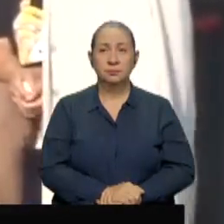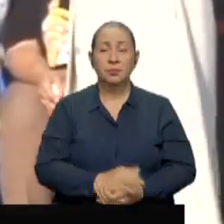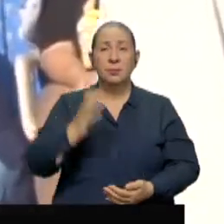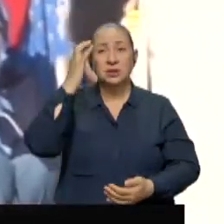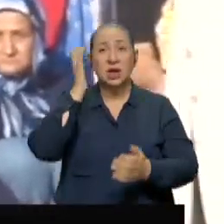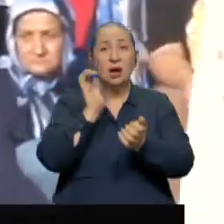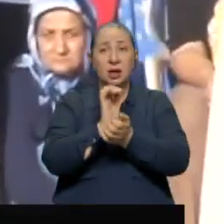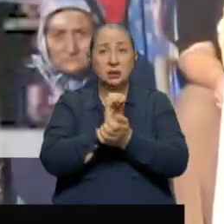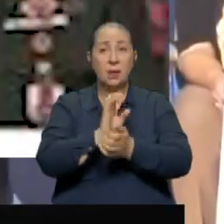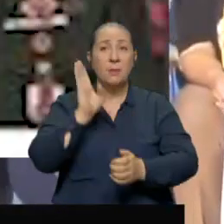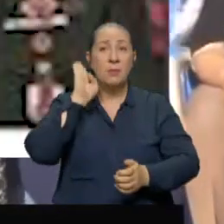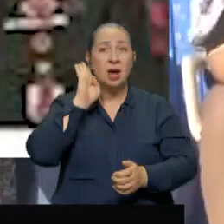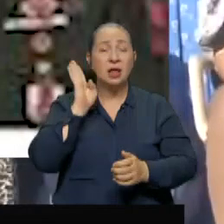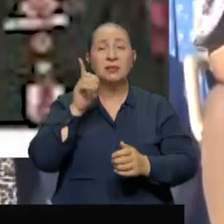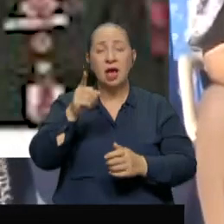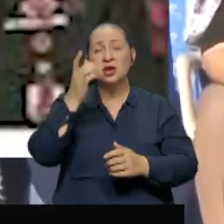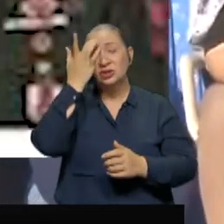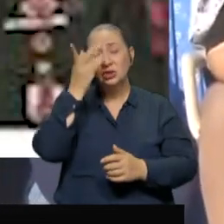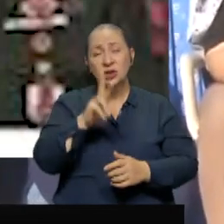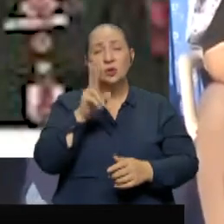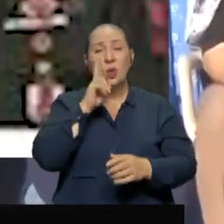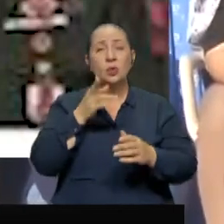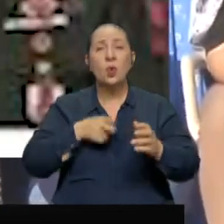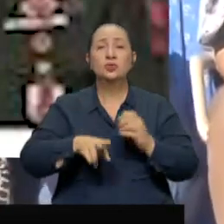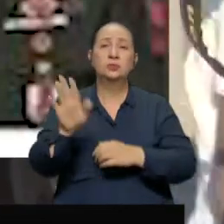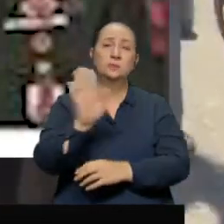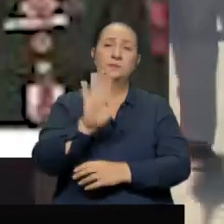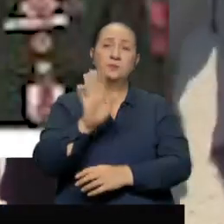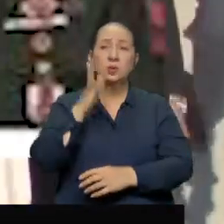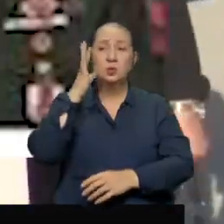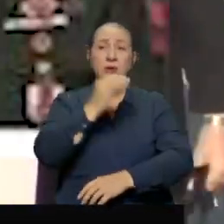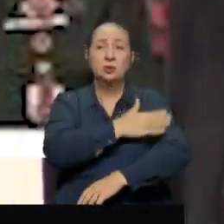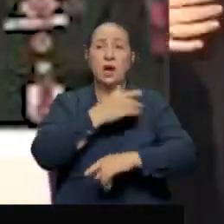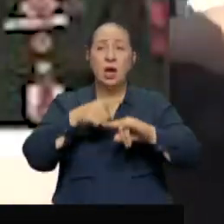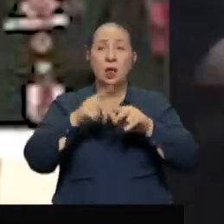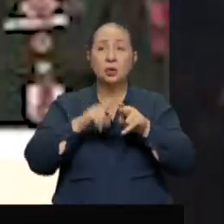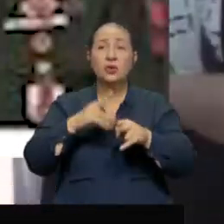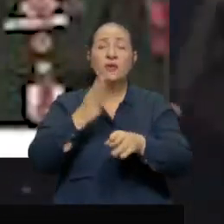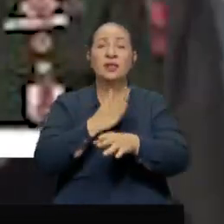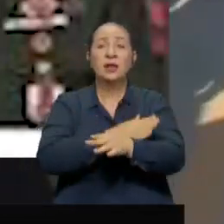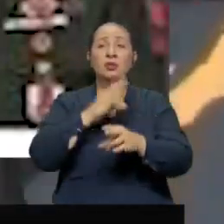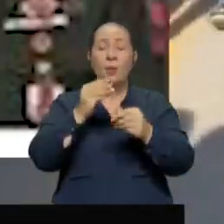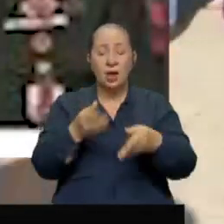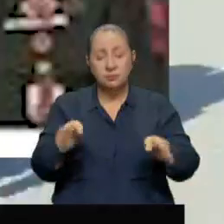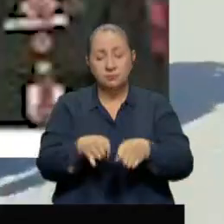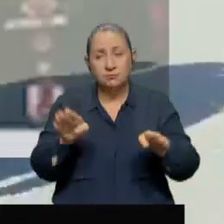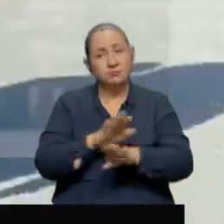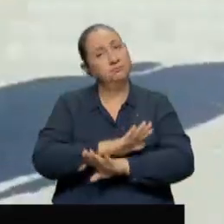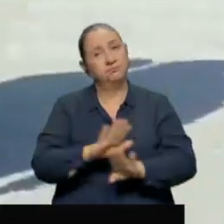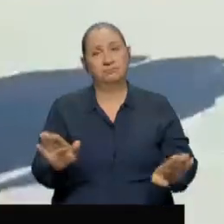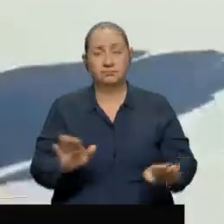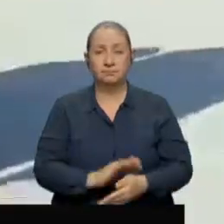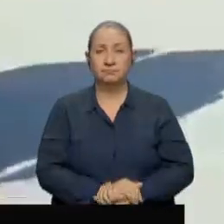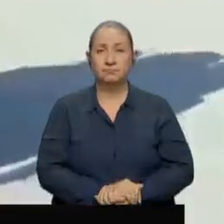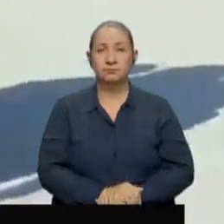Başta ailesi Malatya şehidini son yolculuğuna uğurladı. Uzman çavuş Halil Koç vatan toprağına emanet edildi.